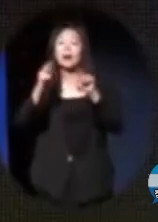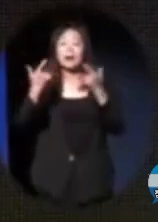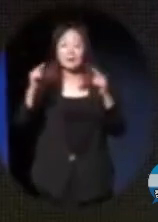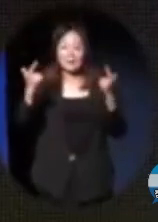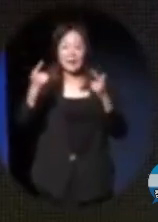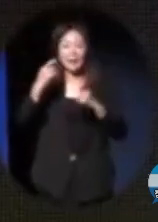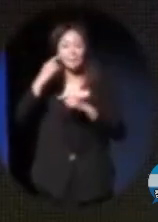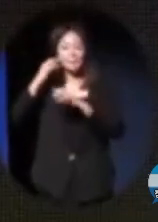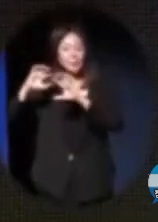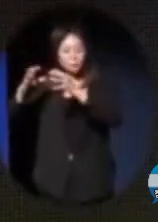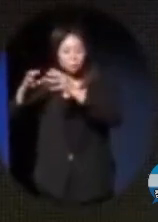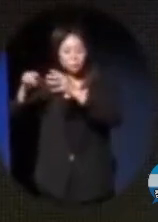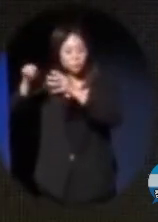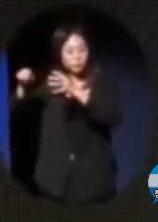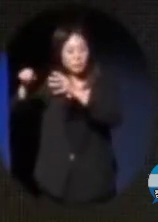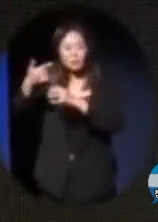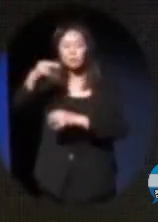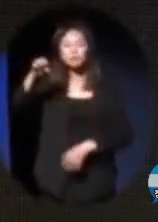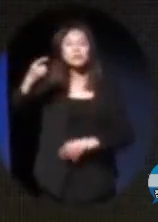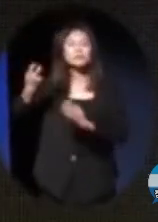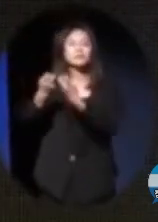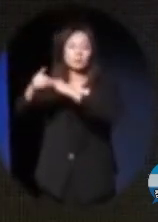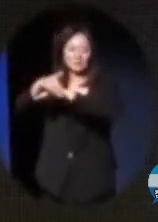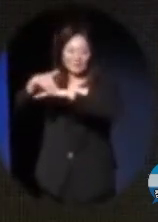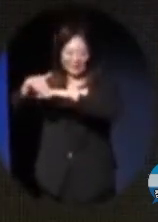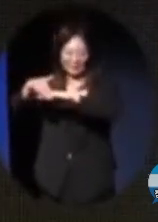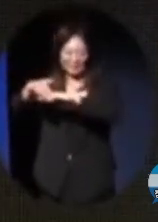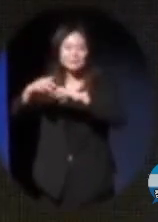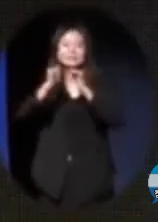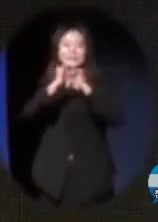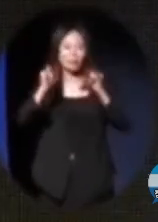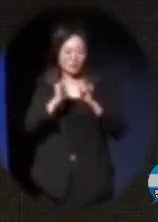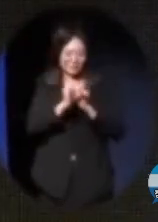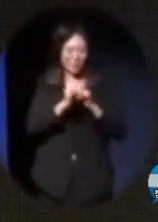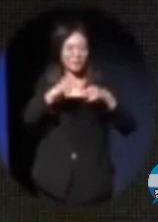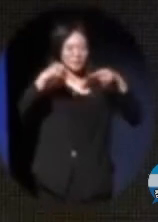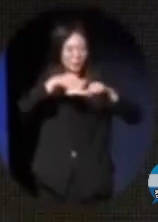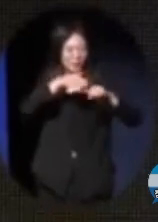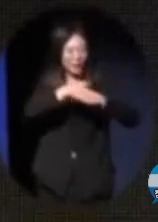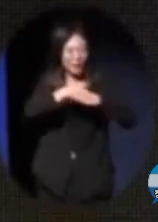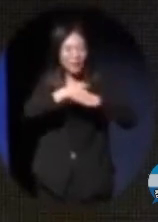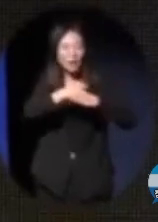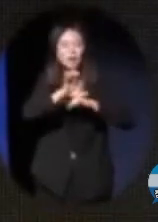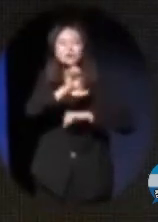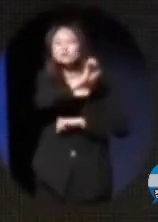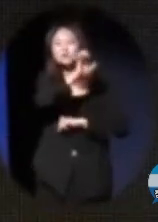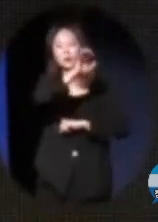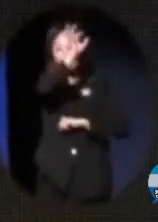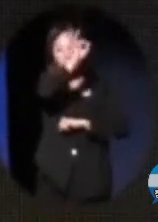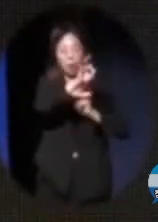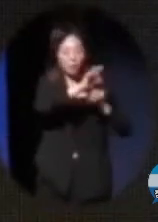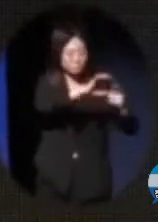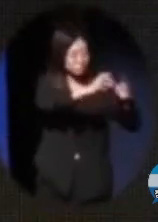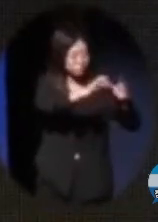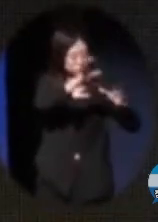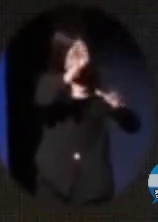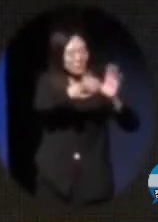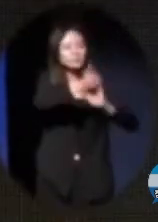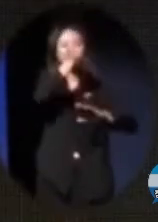미국 루즈벨트의 뉴딜 정책, 사회적 대타협과 북유럽 선진 유럽 국가들이